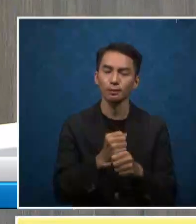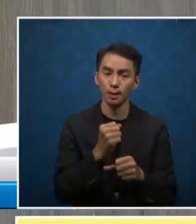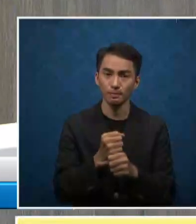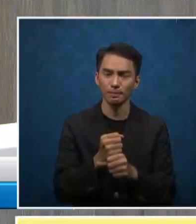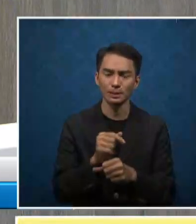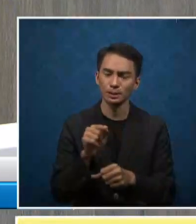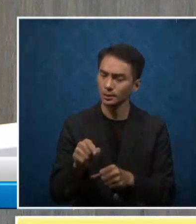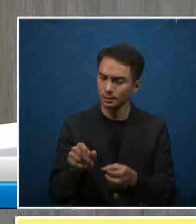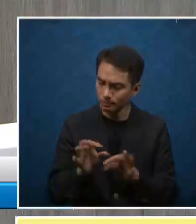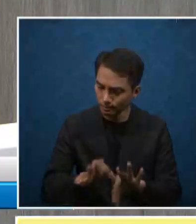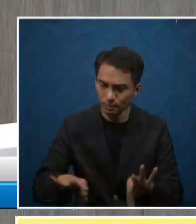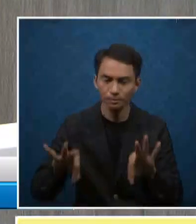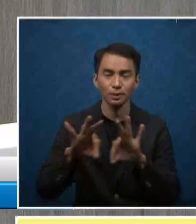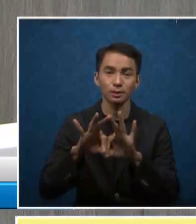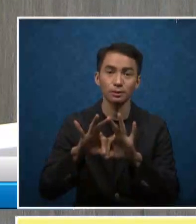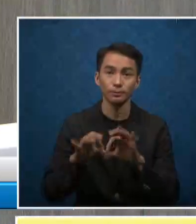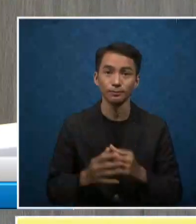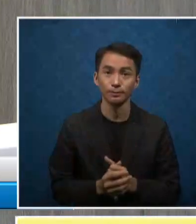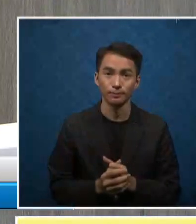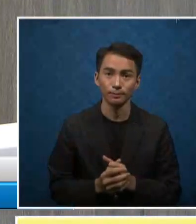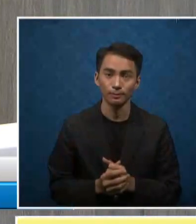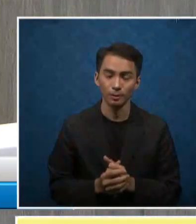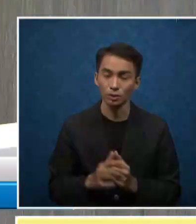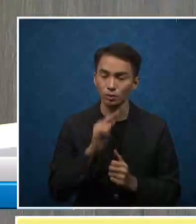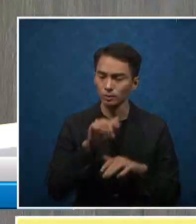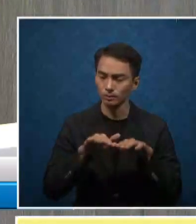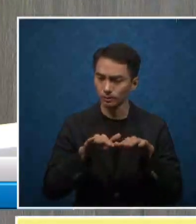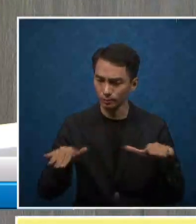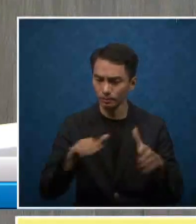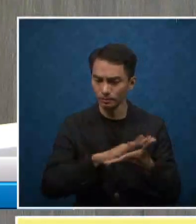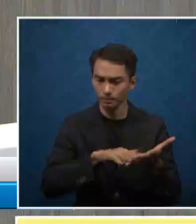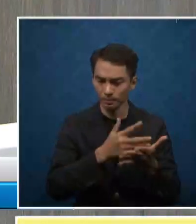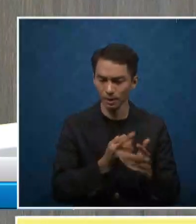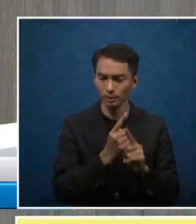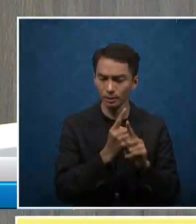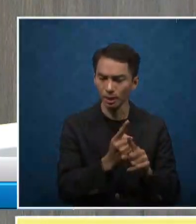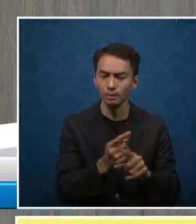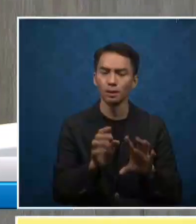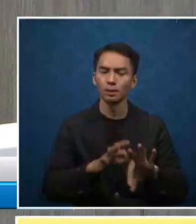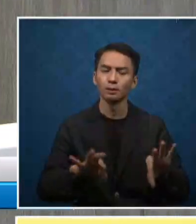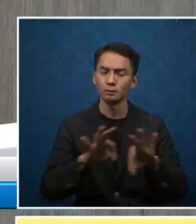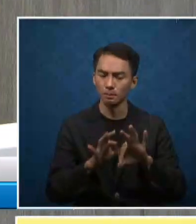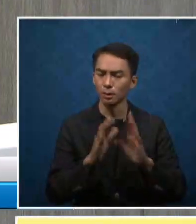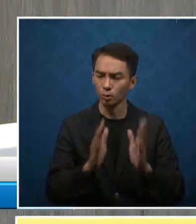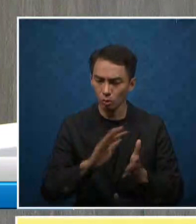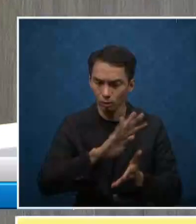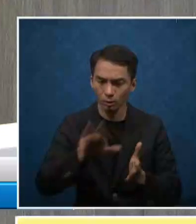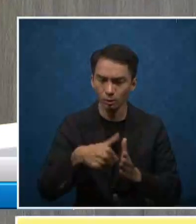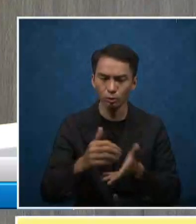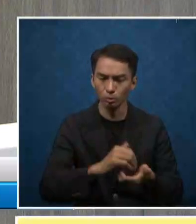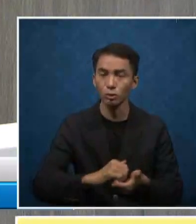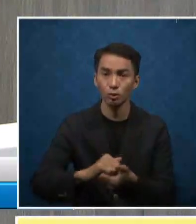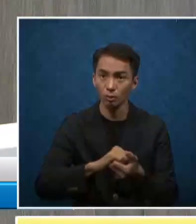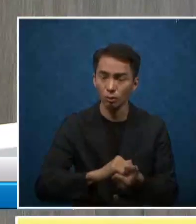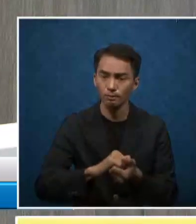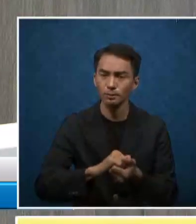ท่ทีลและถประทานยิดหกนับายของท่าน แล้วกยิหลักการมีส่นรวมยิหลกการแรกเปลยเรร